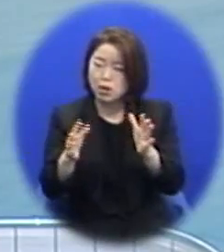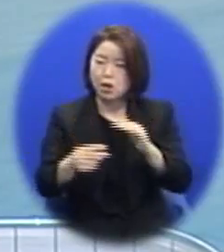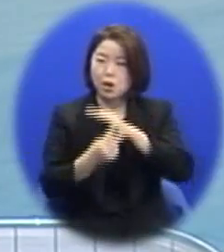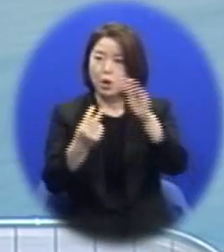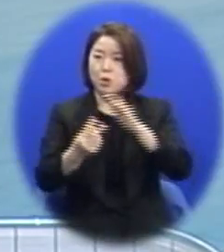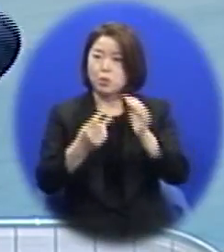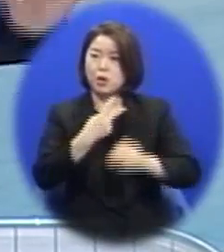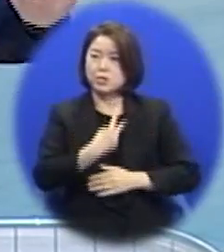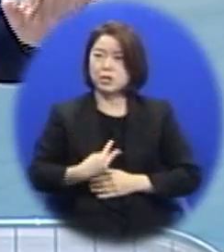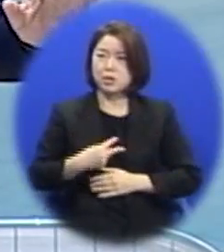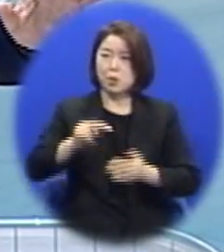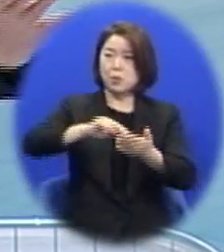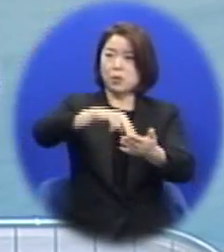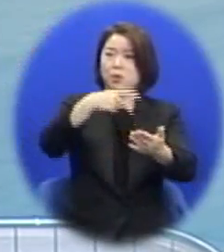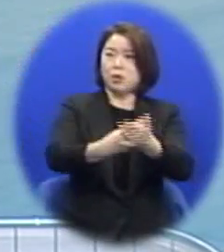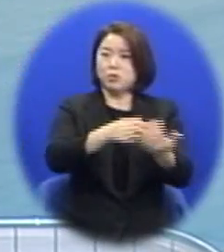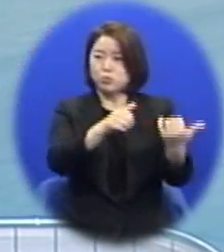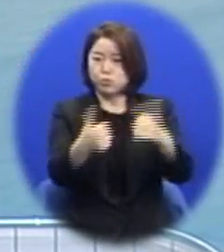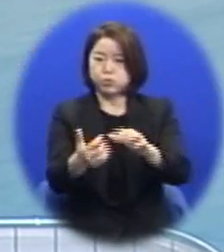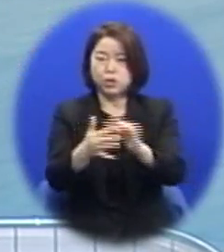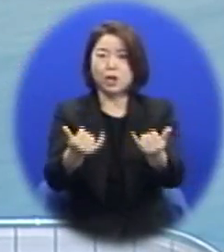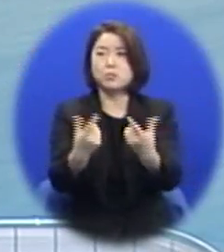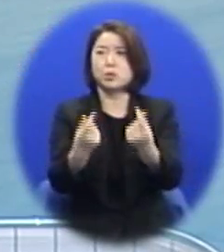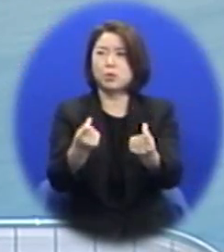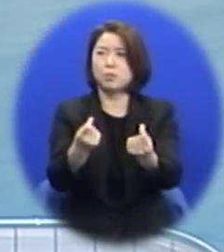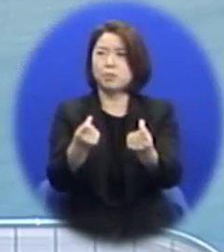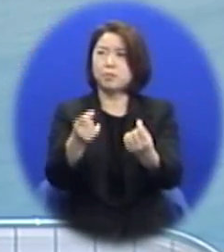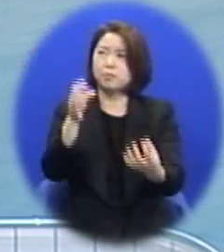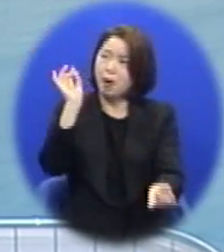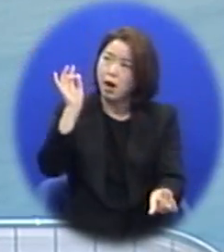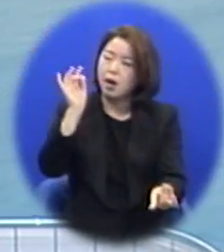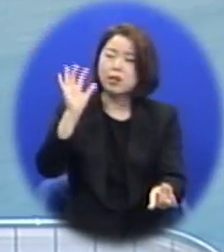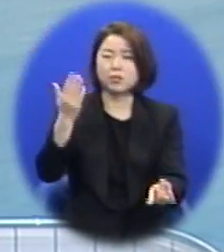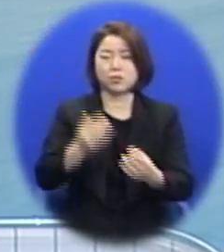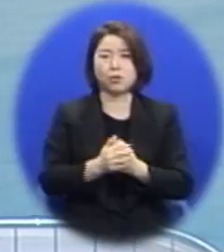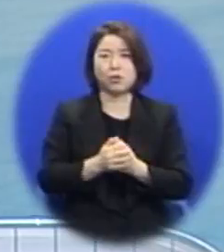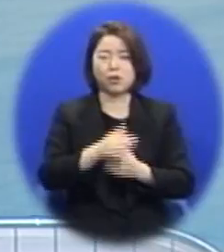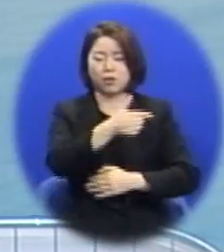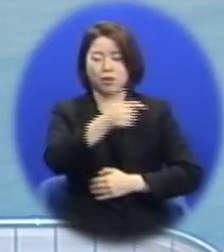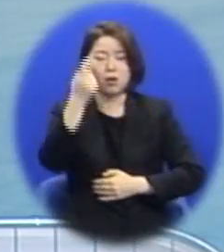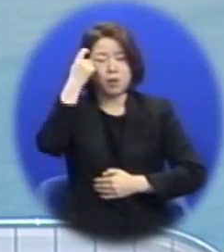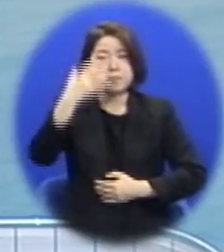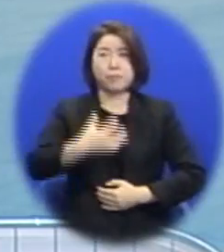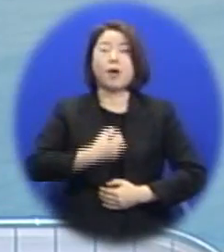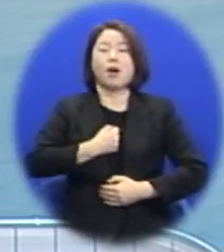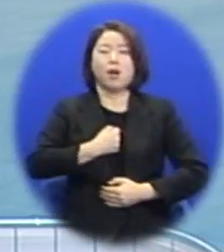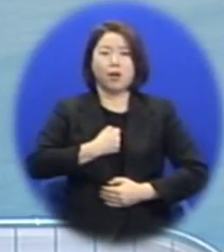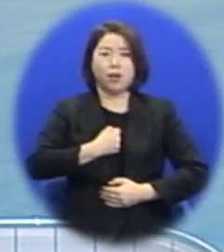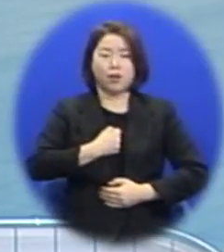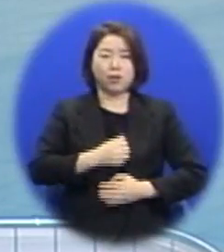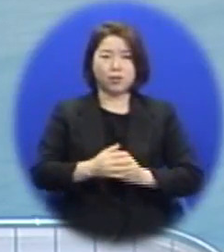완전히 꼬꾸라져서 죽은 사람처럼 되었습니다. 얼마나 충격을 받았는지.